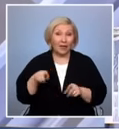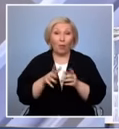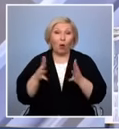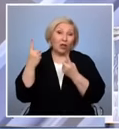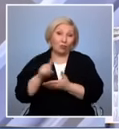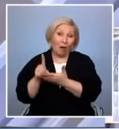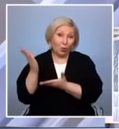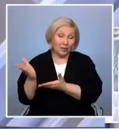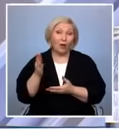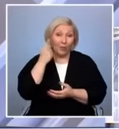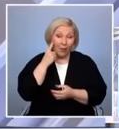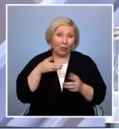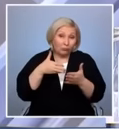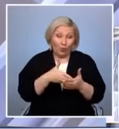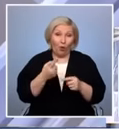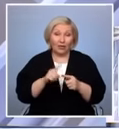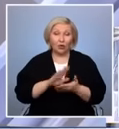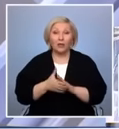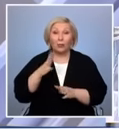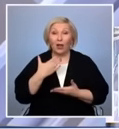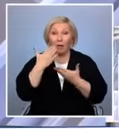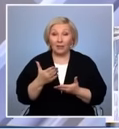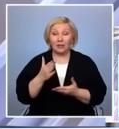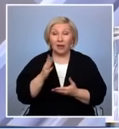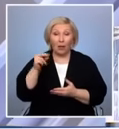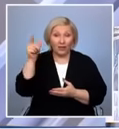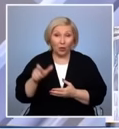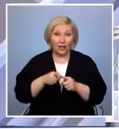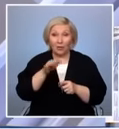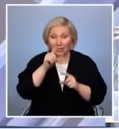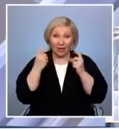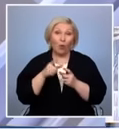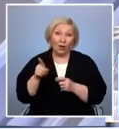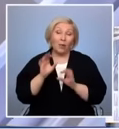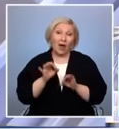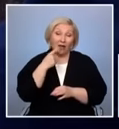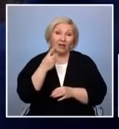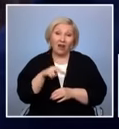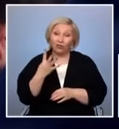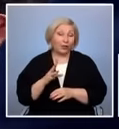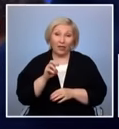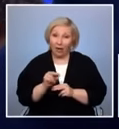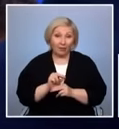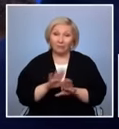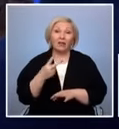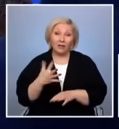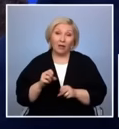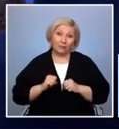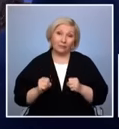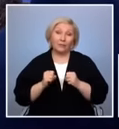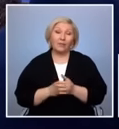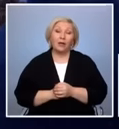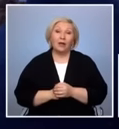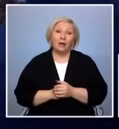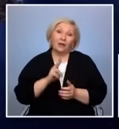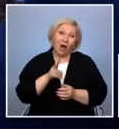поменьше? Ну, скоро будет приговор, например, начальнику ХАЗУ за покупку вот этих вот пиксельных елок, министру